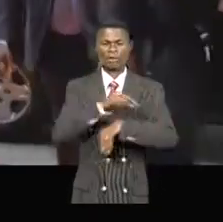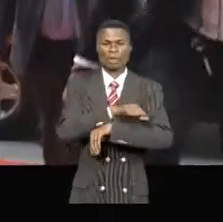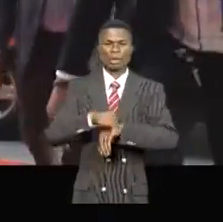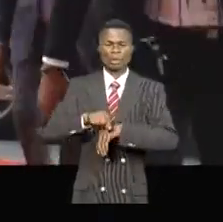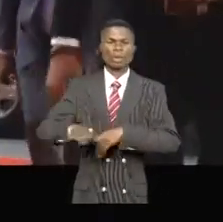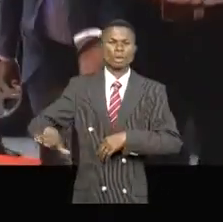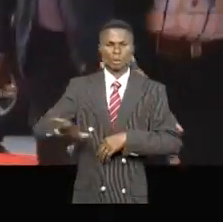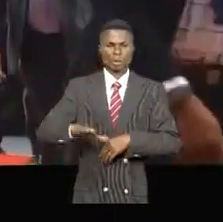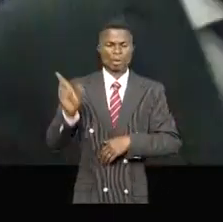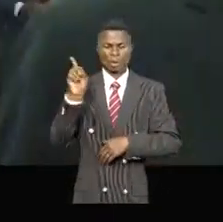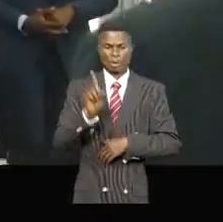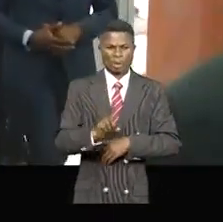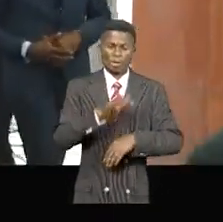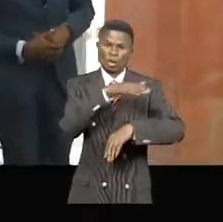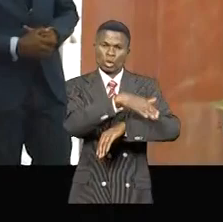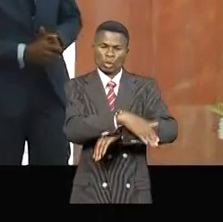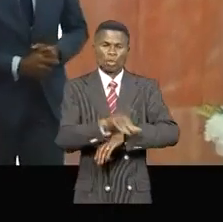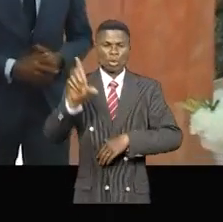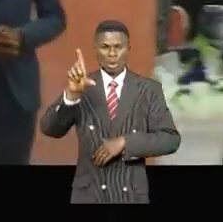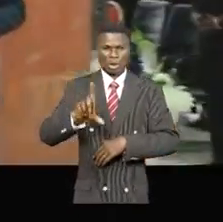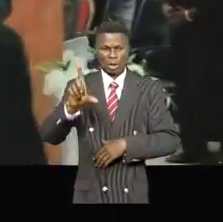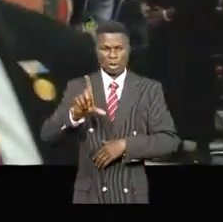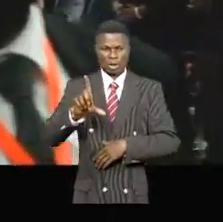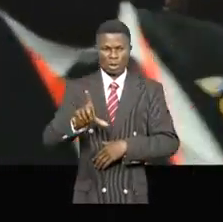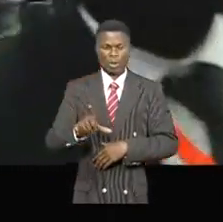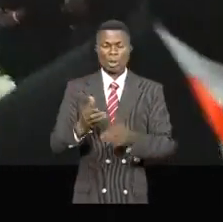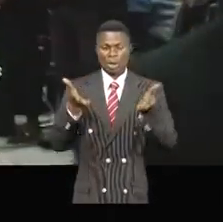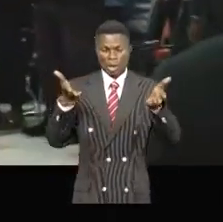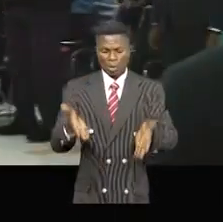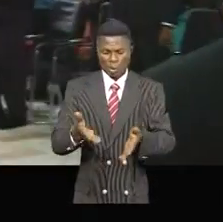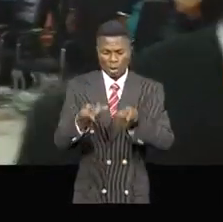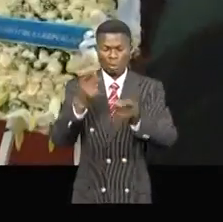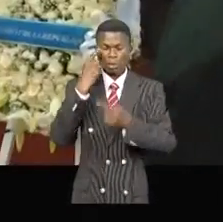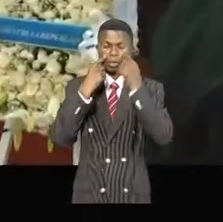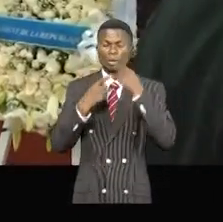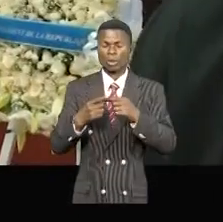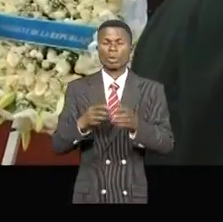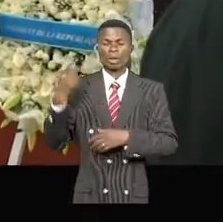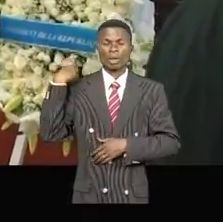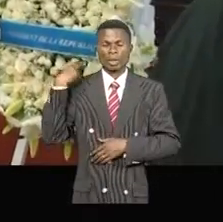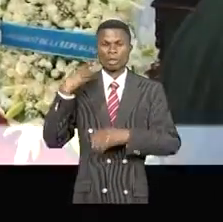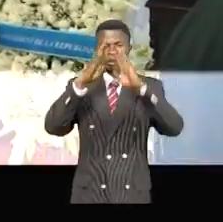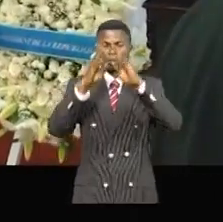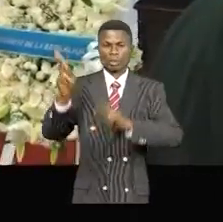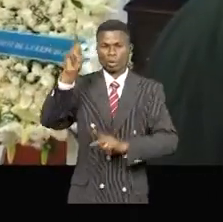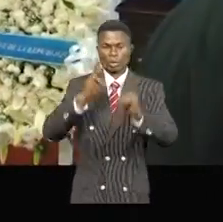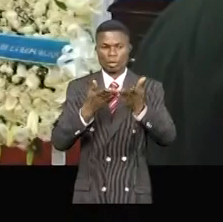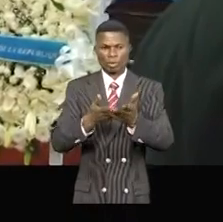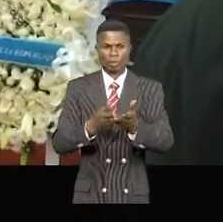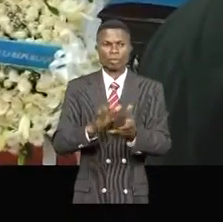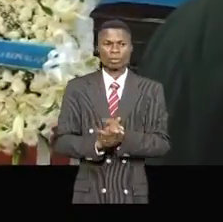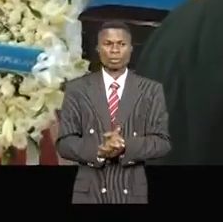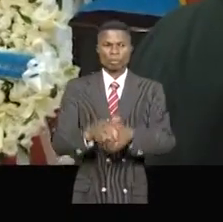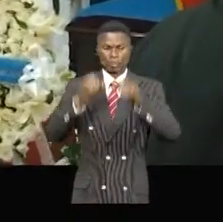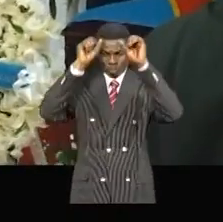est venu en début de soirée ce lundi aux obsèques de l'illustre disparu au Palais du Peuple. Le président de la République